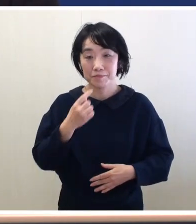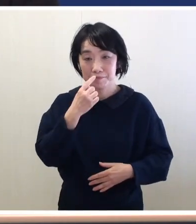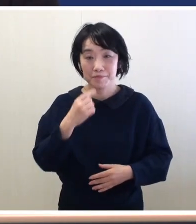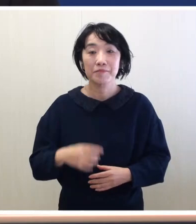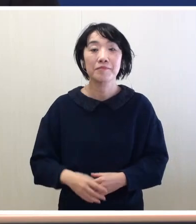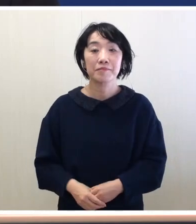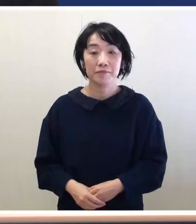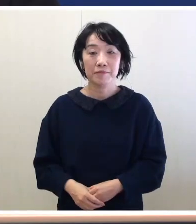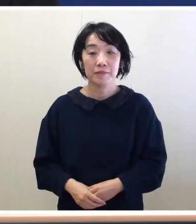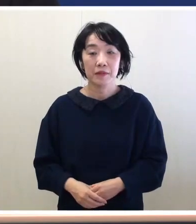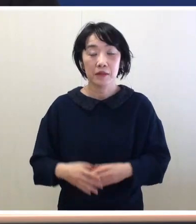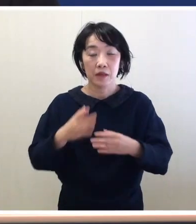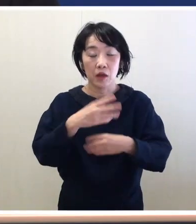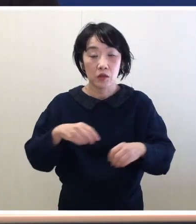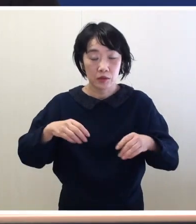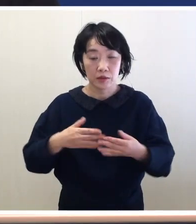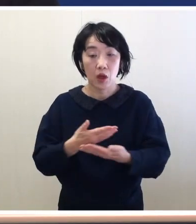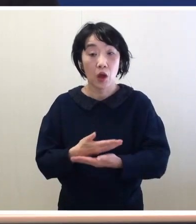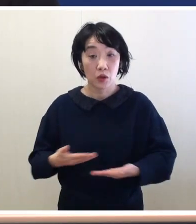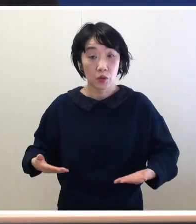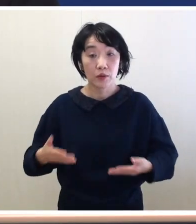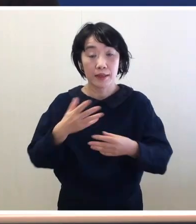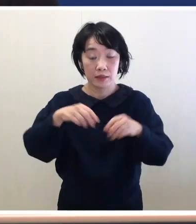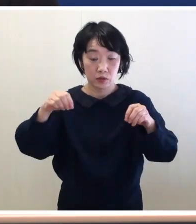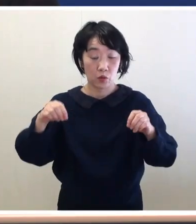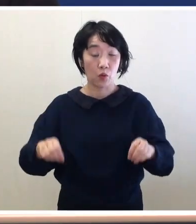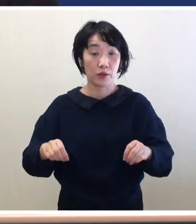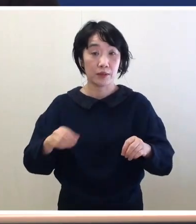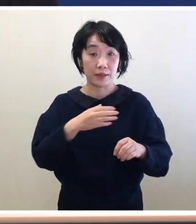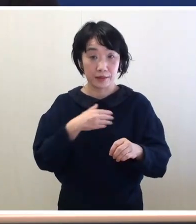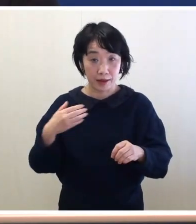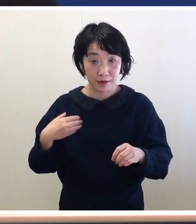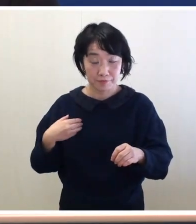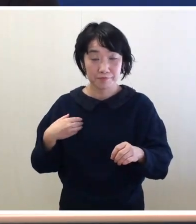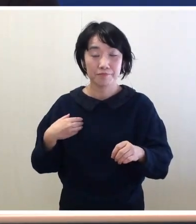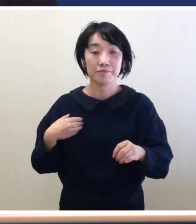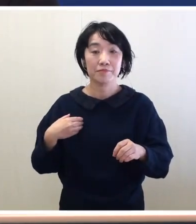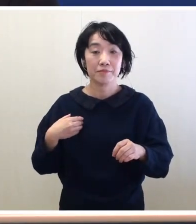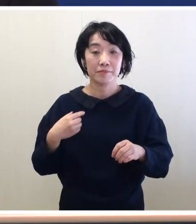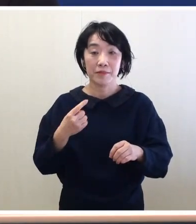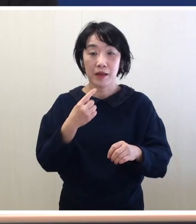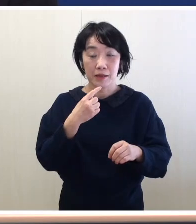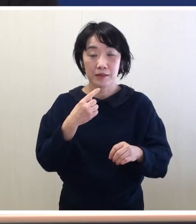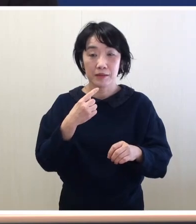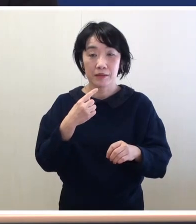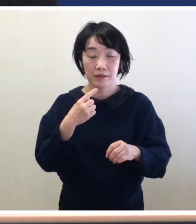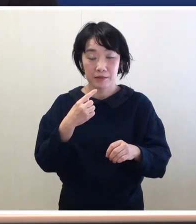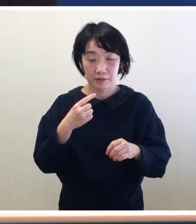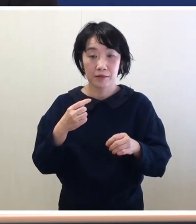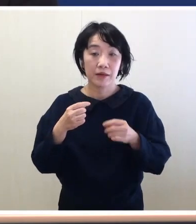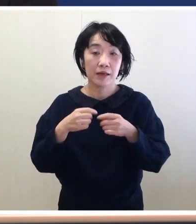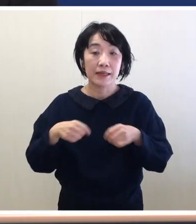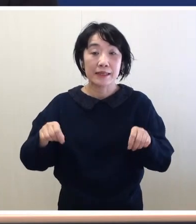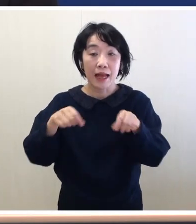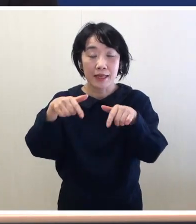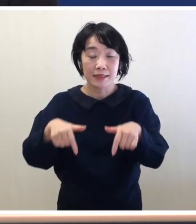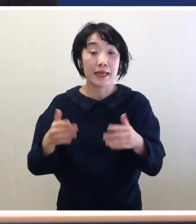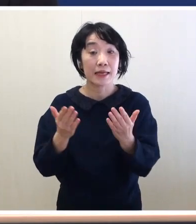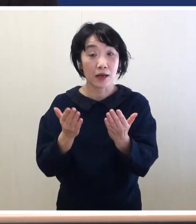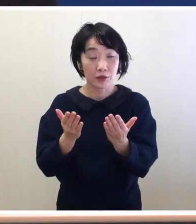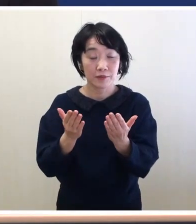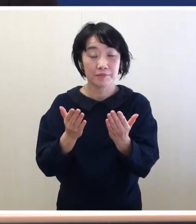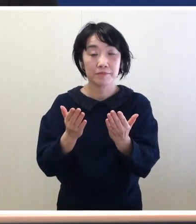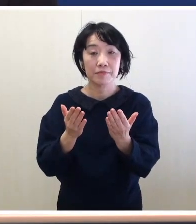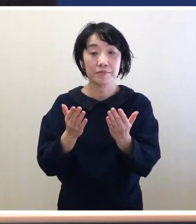変喜んでおります。調印協定に調印できましたことから、私ども関西学院